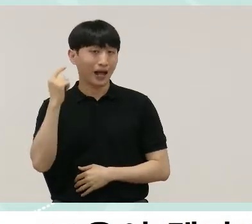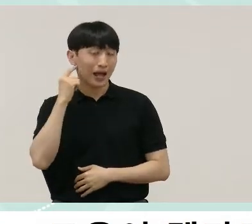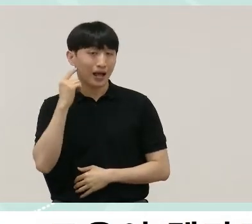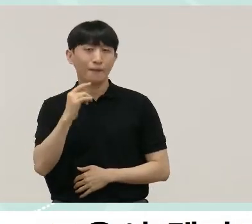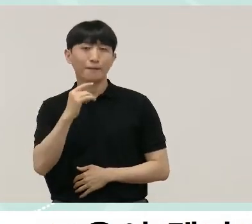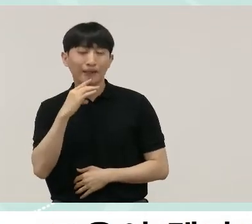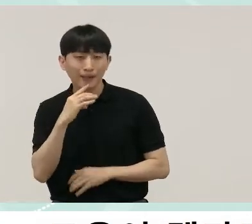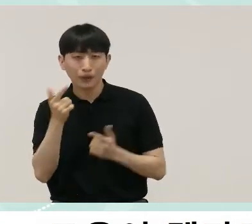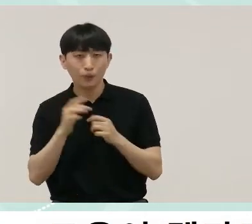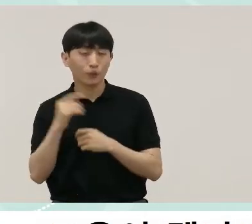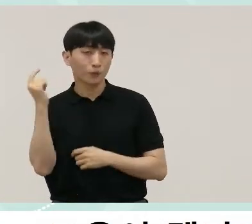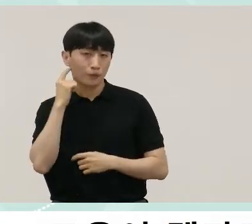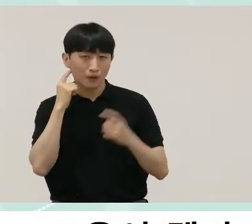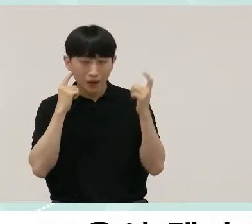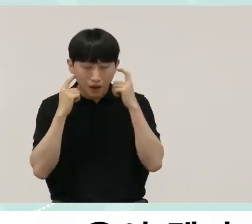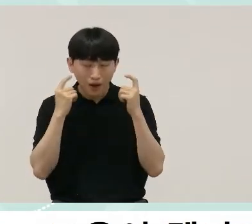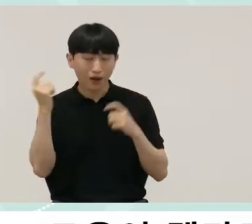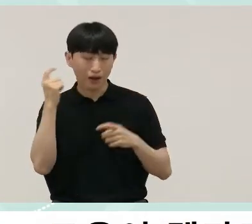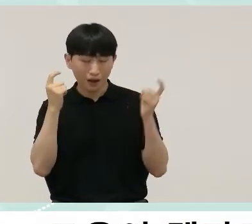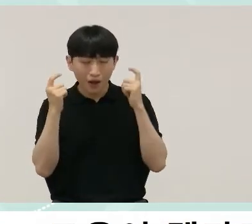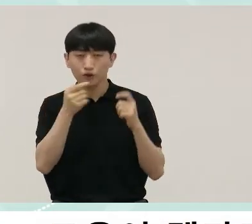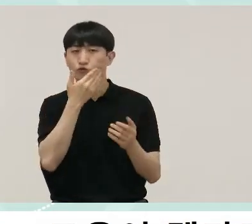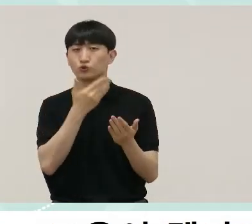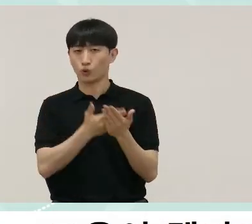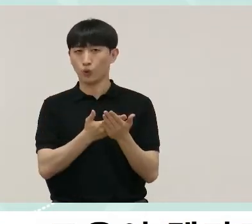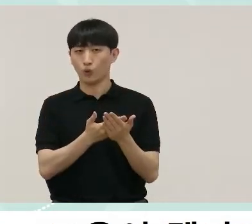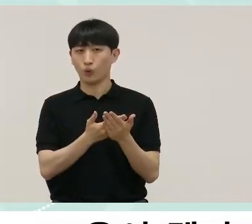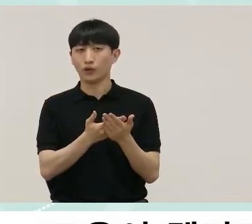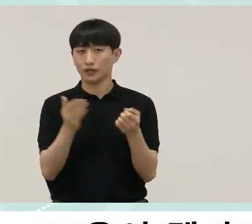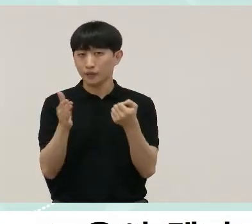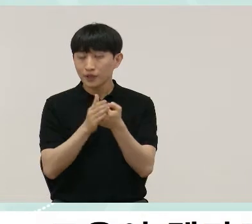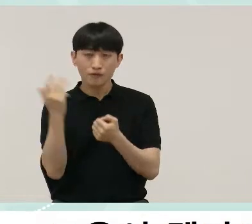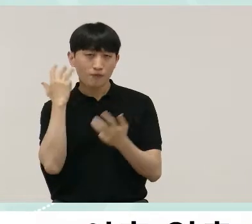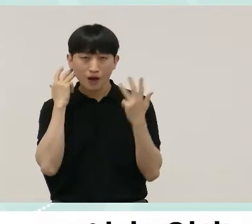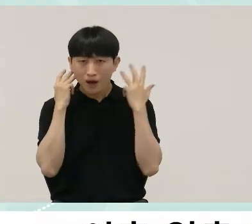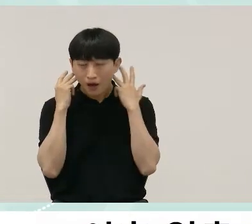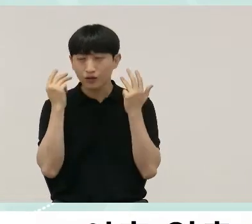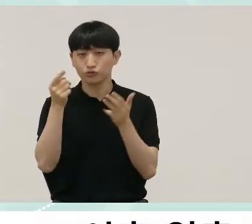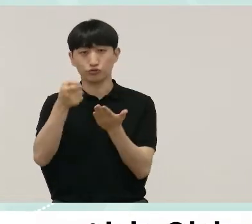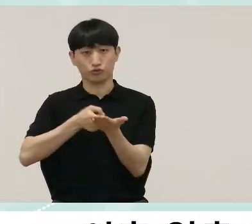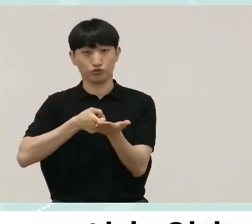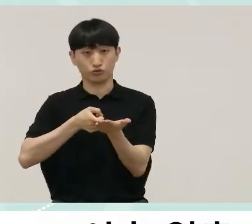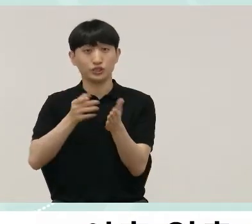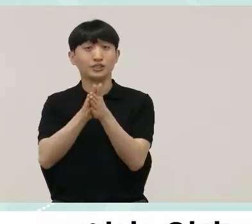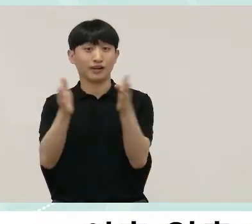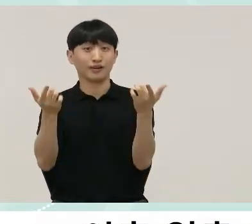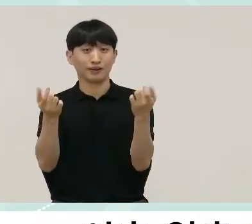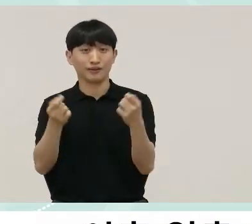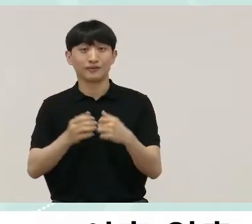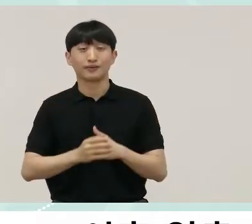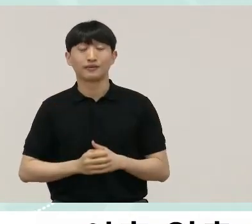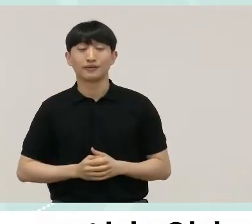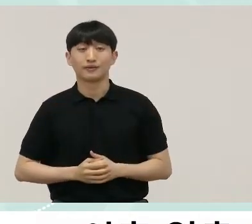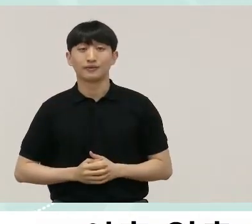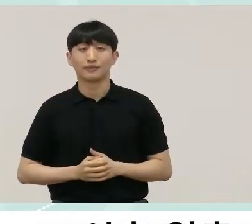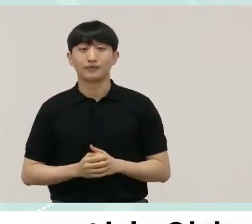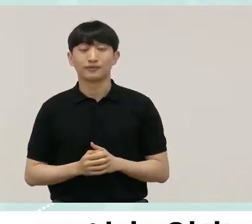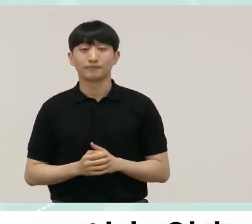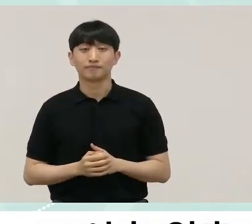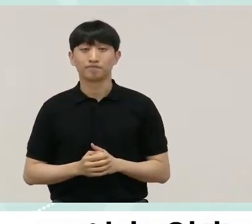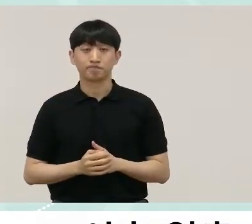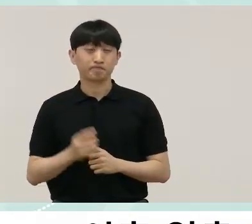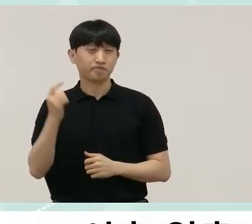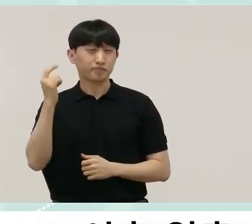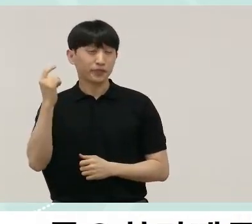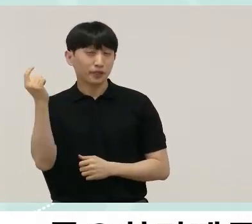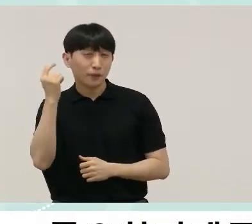인공화호보다는 양쪽으로 듣는 것이 더 중요하기 때문에 양측 인공화호가 동시에 수술되기 시작했고 잔존